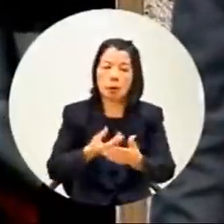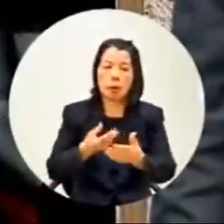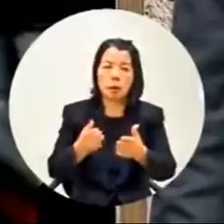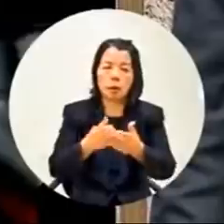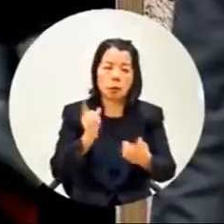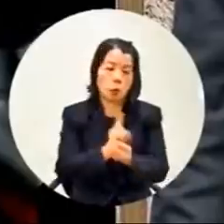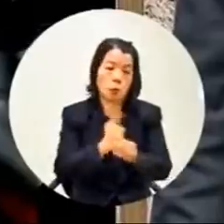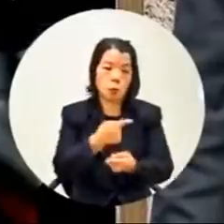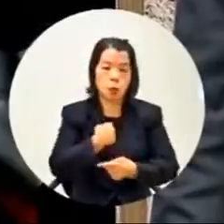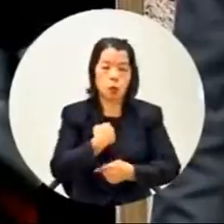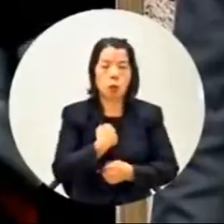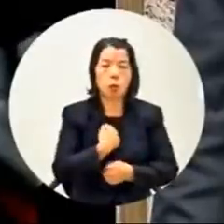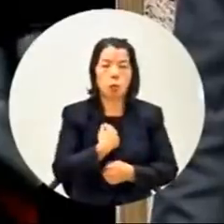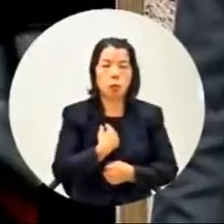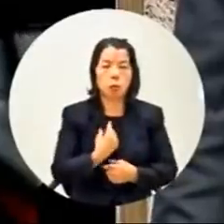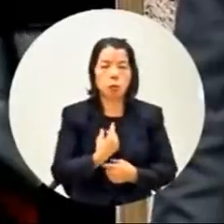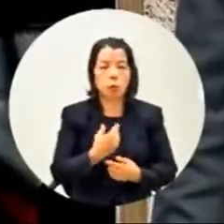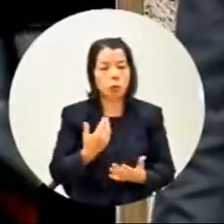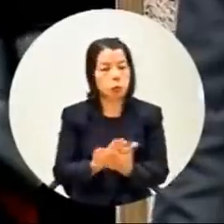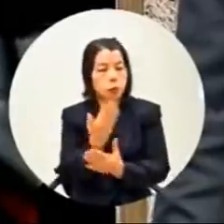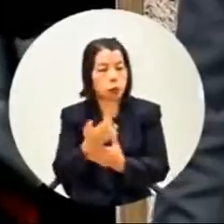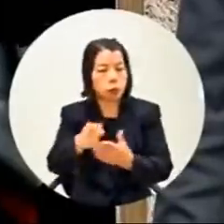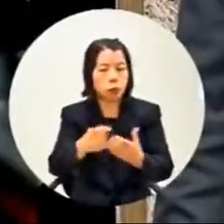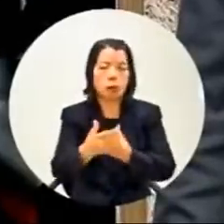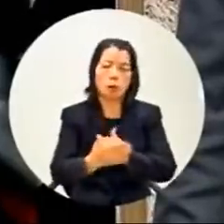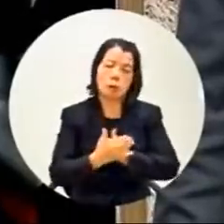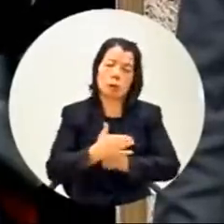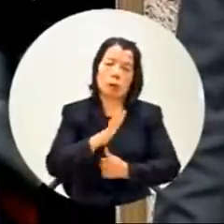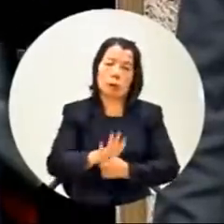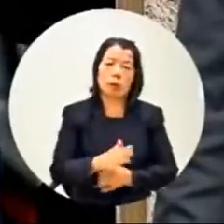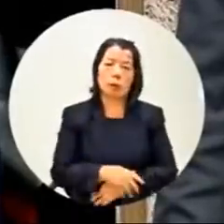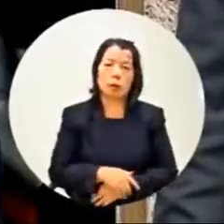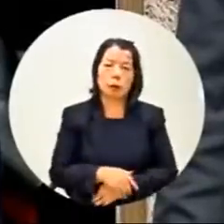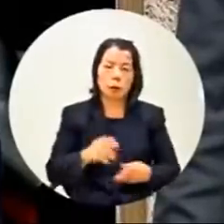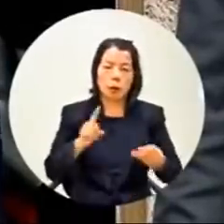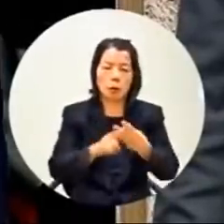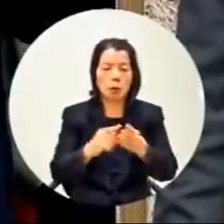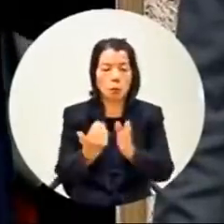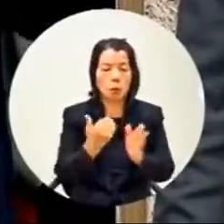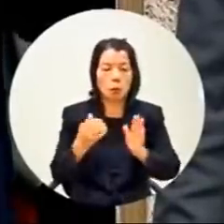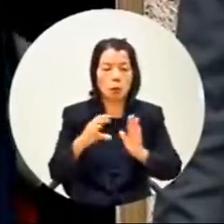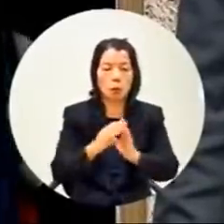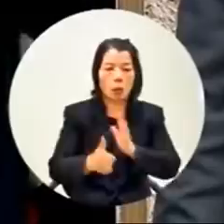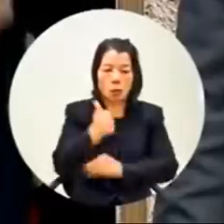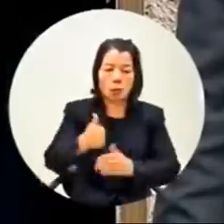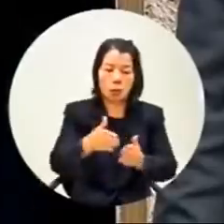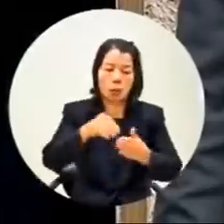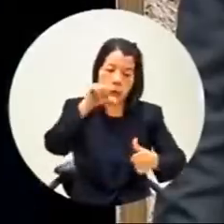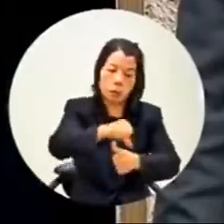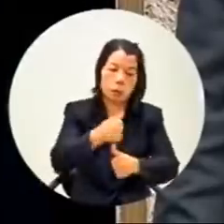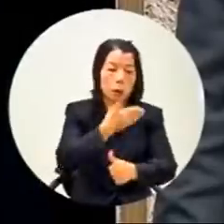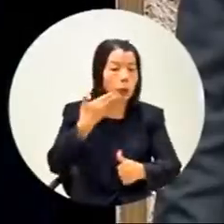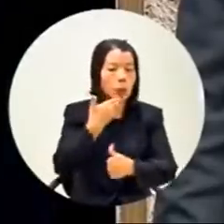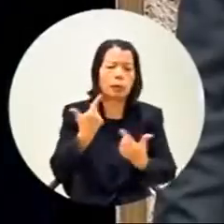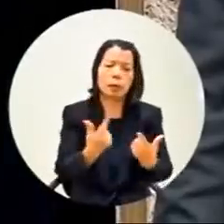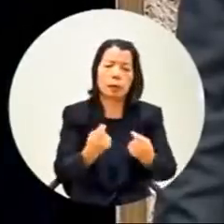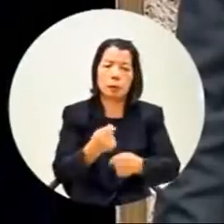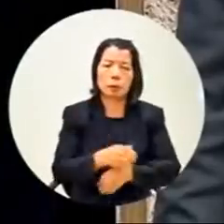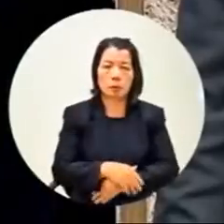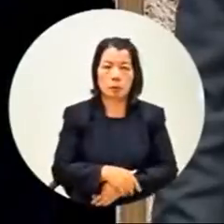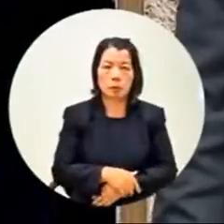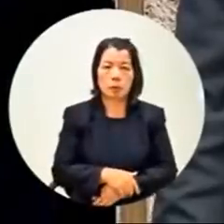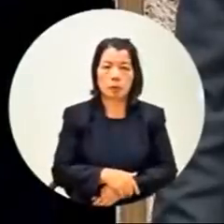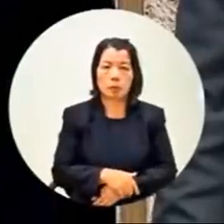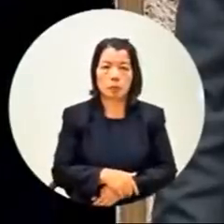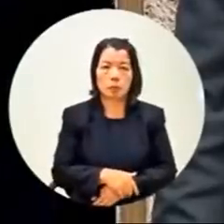以因为王端人帮庆富集团少了罚金，少缴了罚金就是个利益嘛，是不是